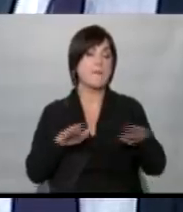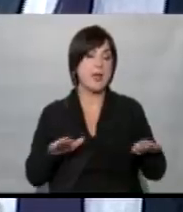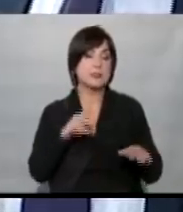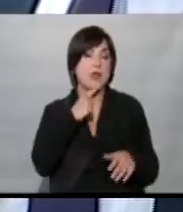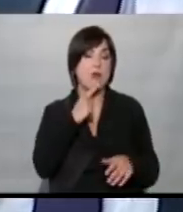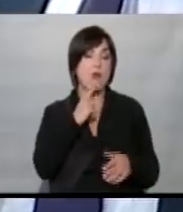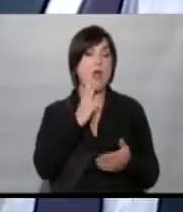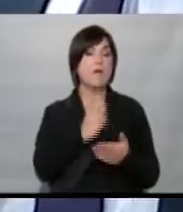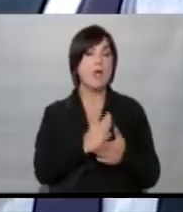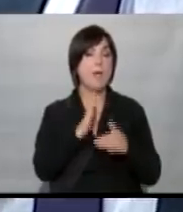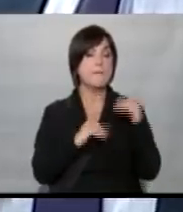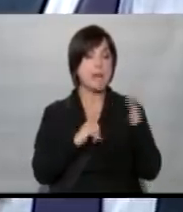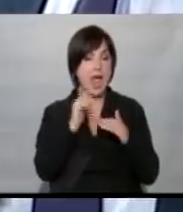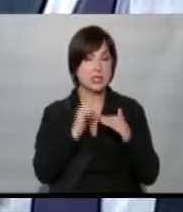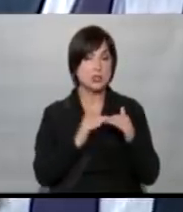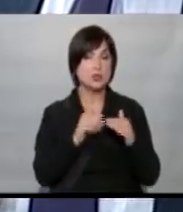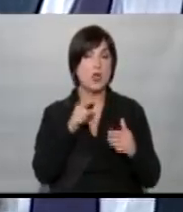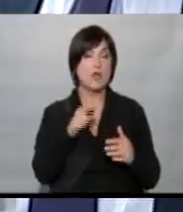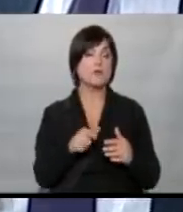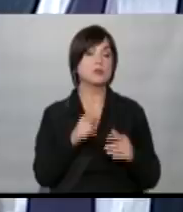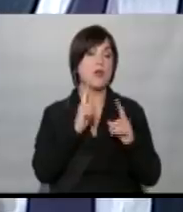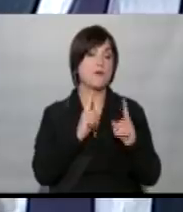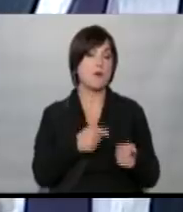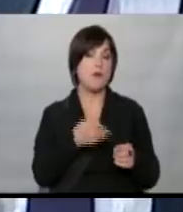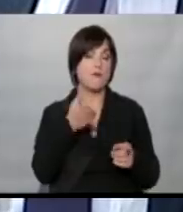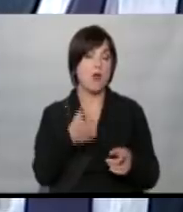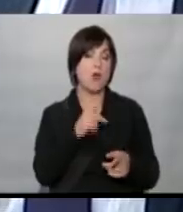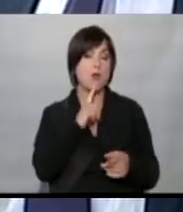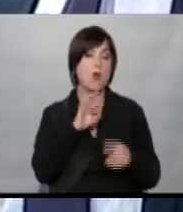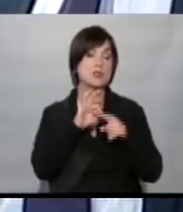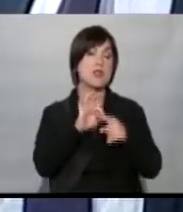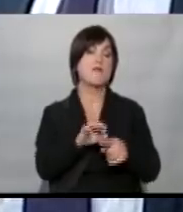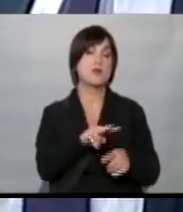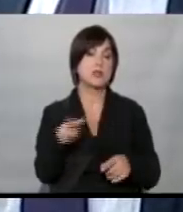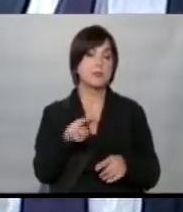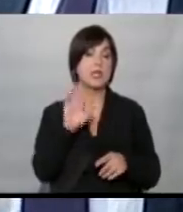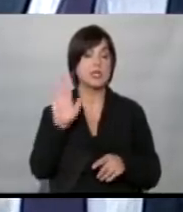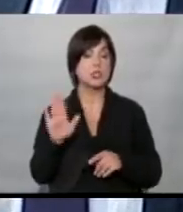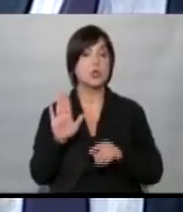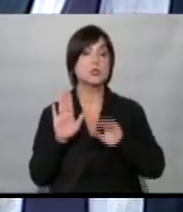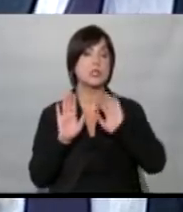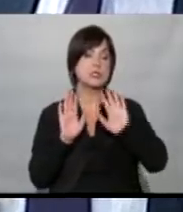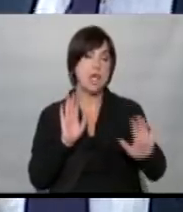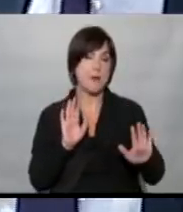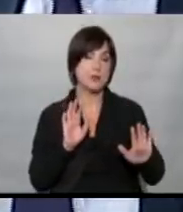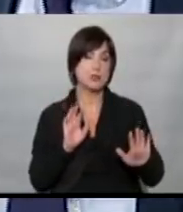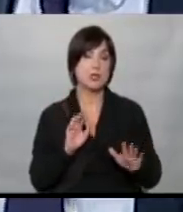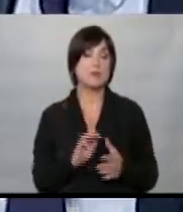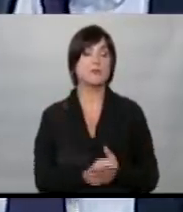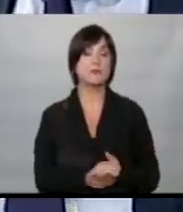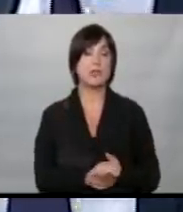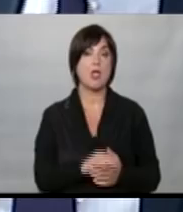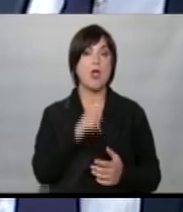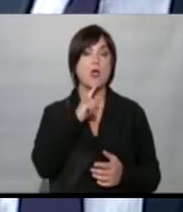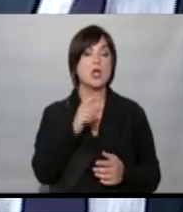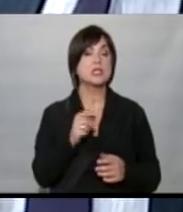која што практично прокси војната, заменската војна, која се води меѓу истокот и западот, и нели Кери беше кој што